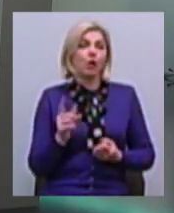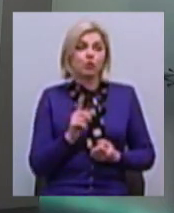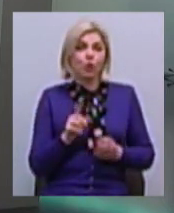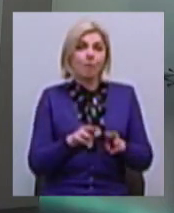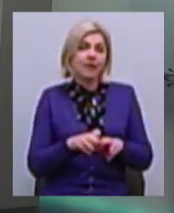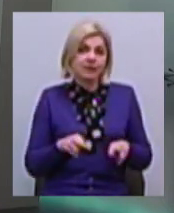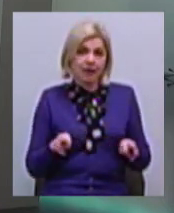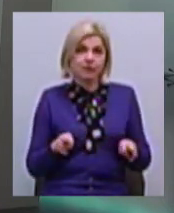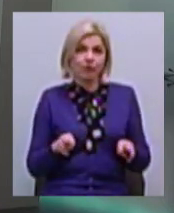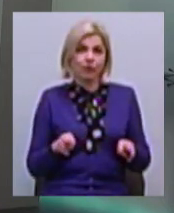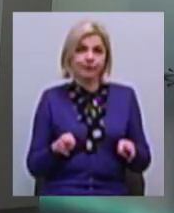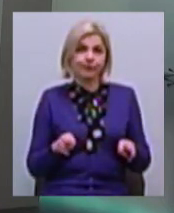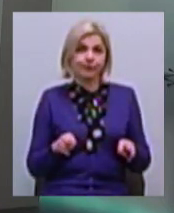міністерство